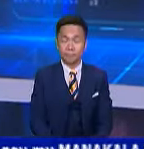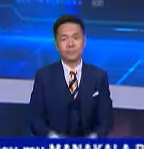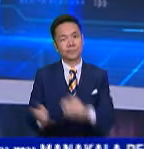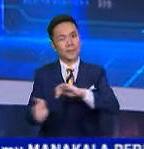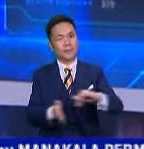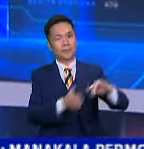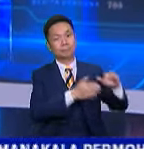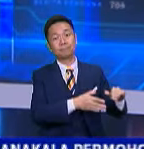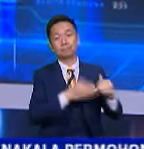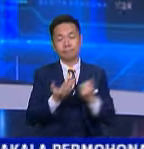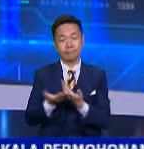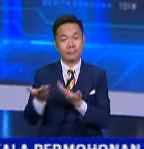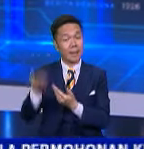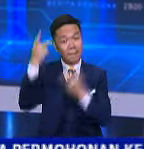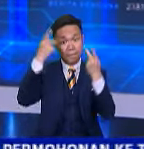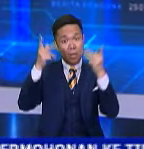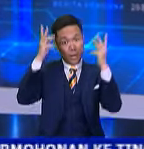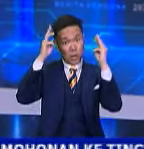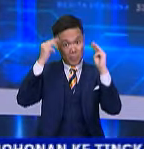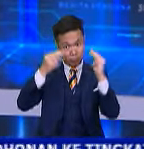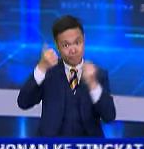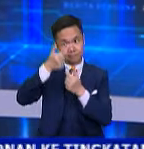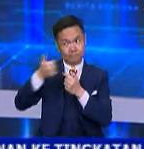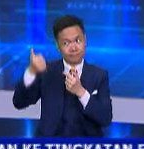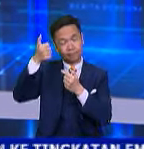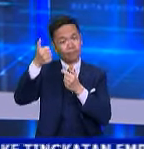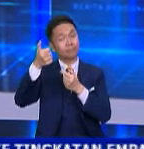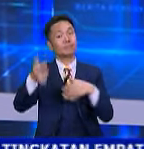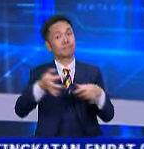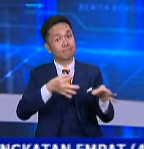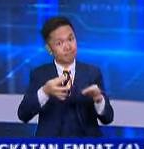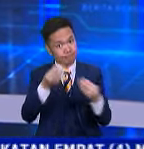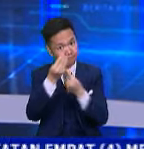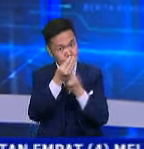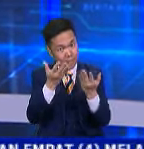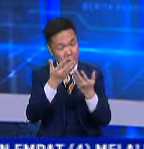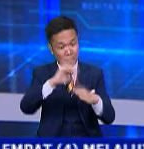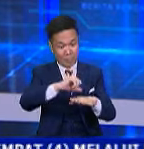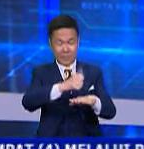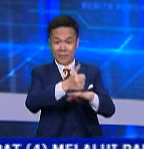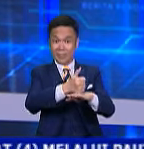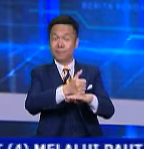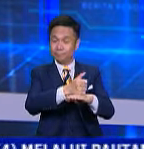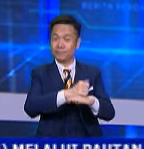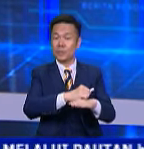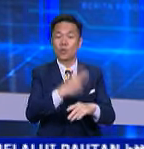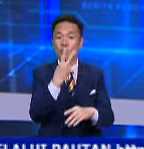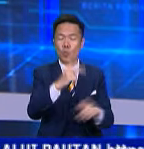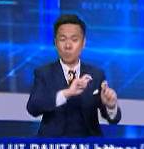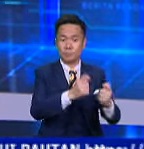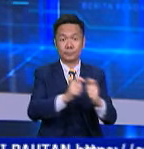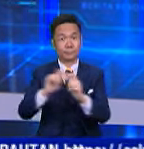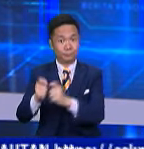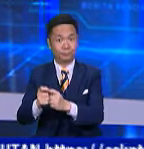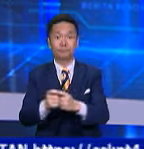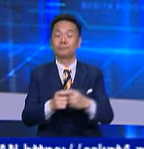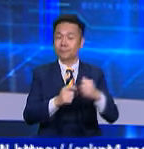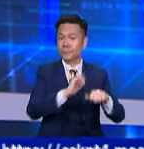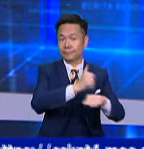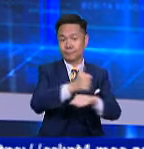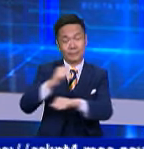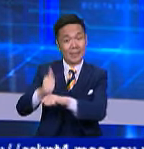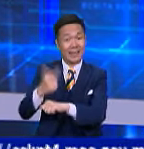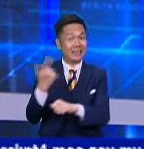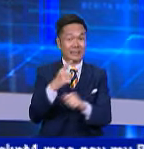dalam perkembangan lain Perdana Menteri Datuk Seri Ismail Sabri Aquaproof memaklumkan perubahan2 pasukan petugas khas yang turut dipersetujui